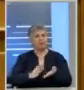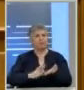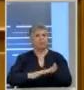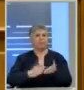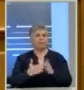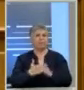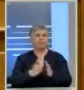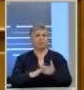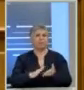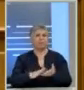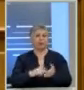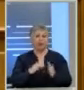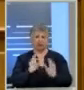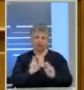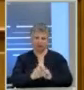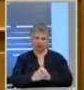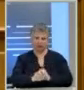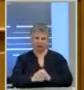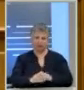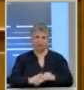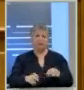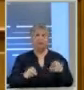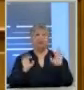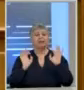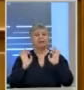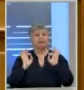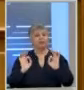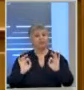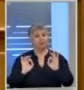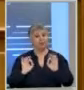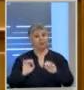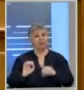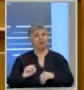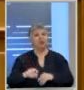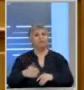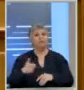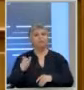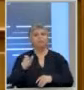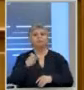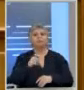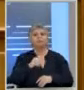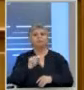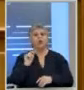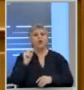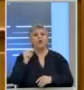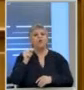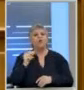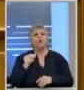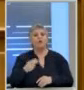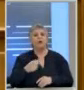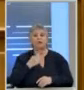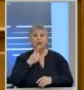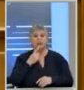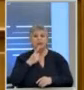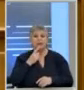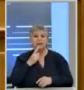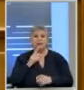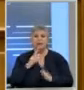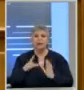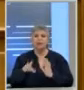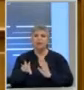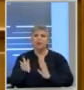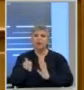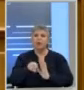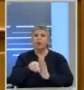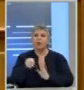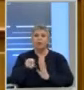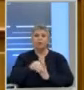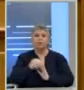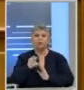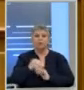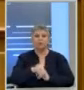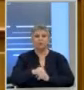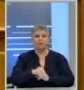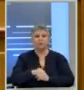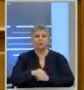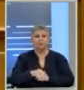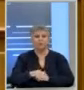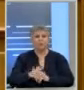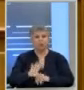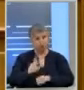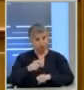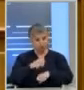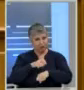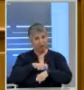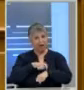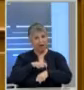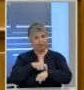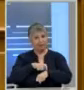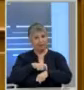Και βέβαια κύριε Τσίπρα, οι βουλευτές σας έσπευσαν και αναπαρήγαγαν όλοι τα ίδια. Είστε εσείς οι ίδιοι σήμερα που θα